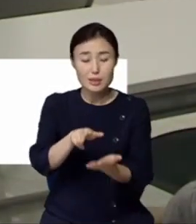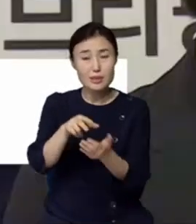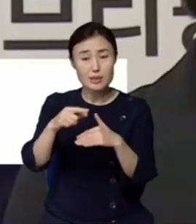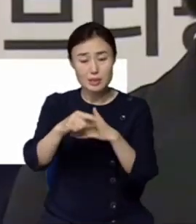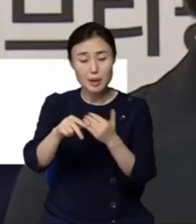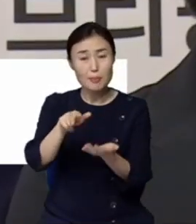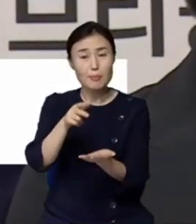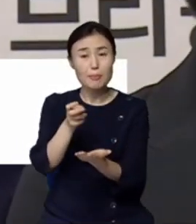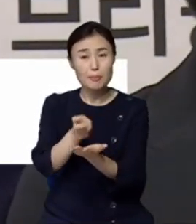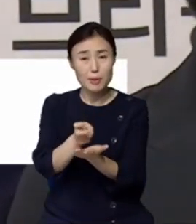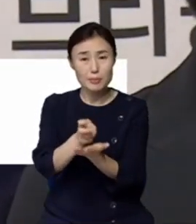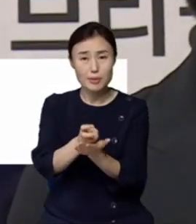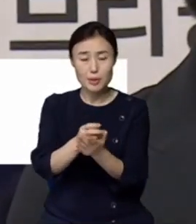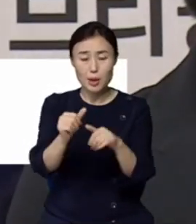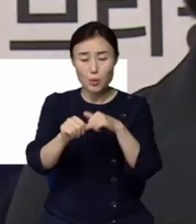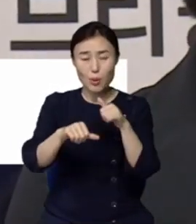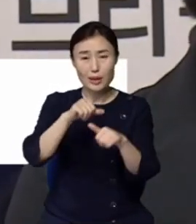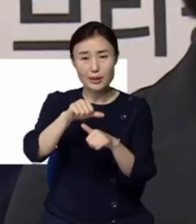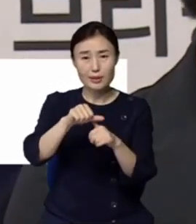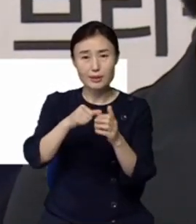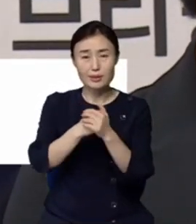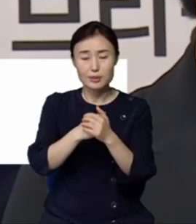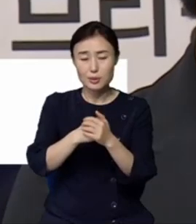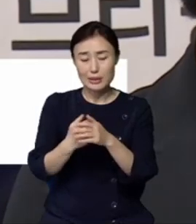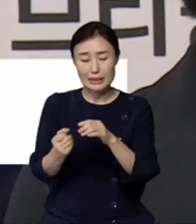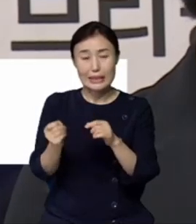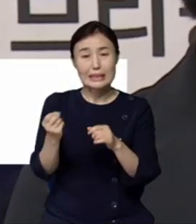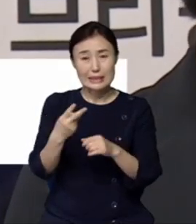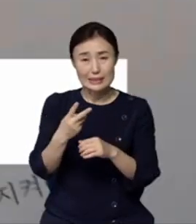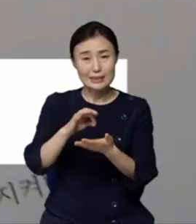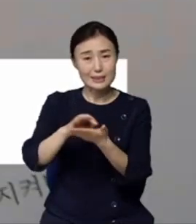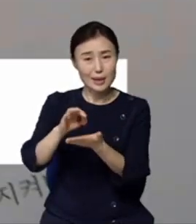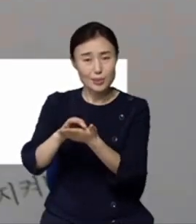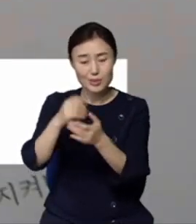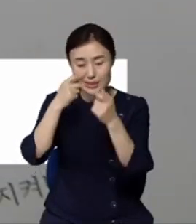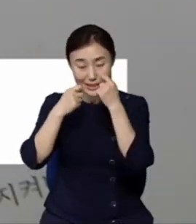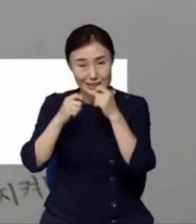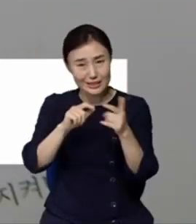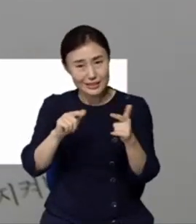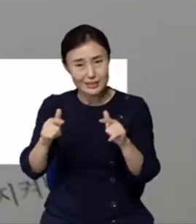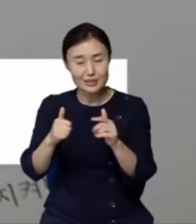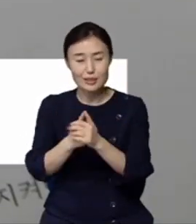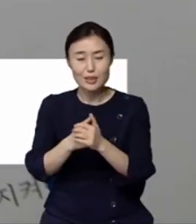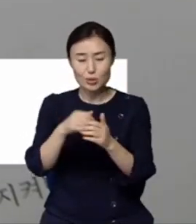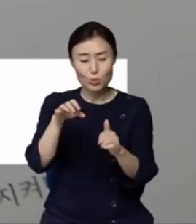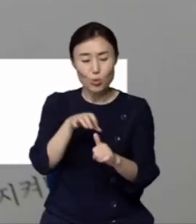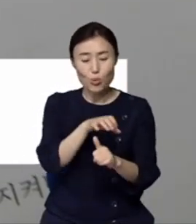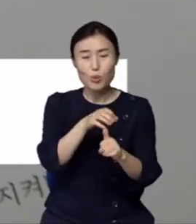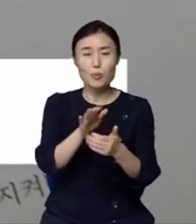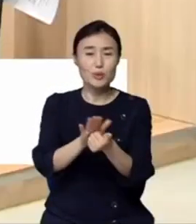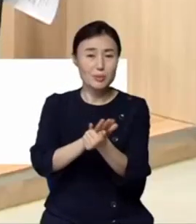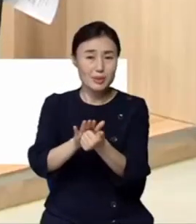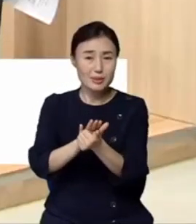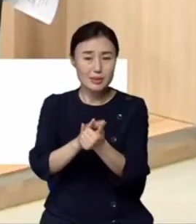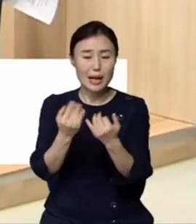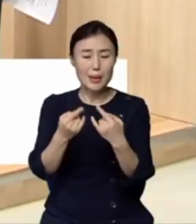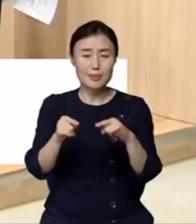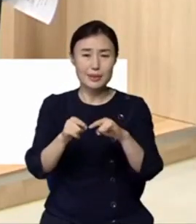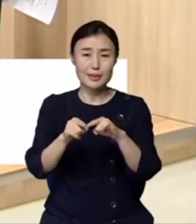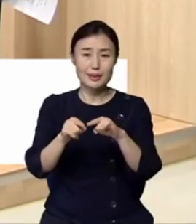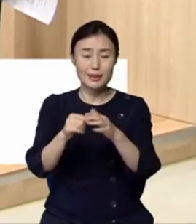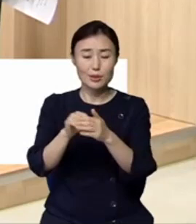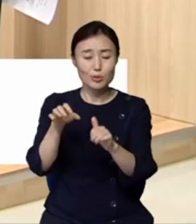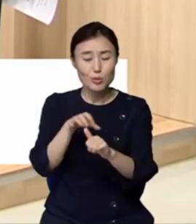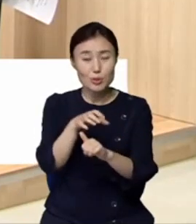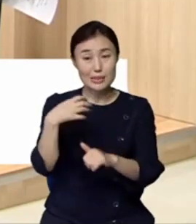조례는 환경친화적 재생에너지 공영화를 위한 재생에너지 조례안과 돌봄 서비스의 공동돌봄 강화를 위한